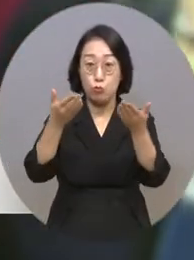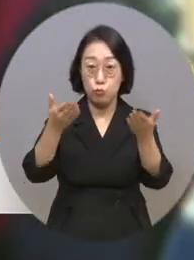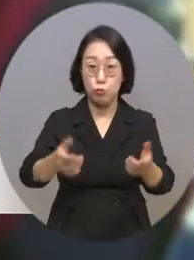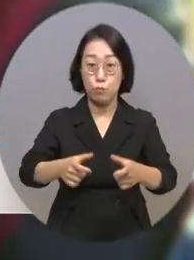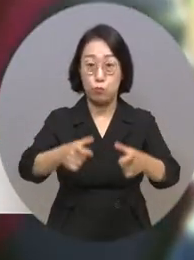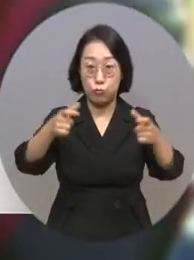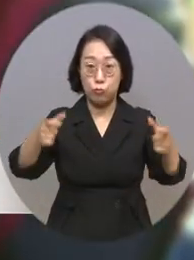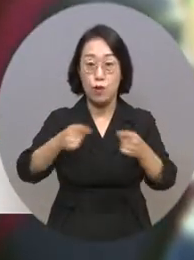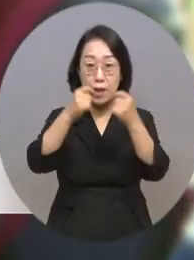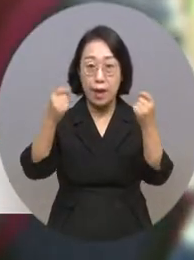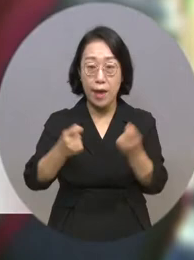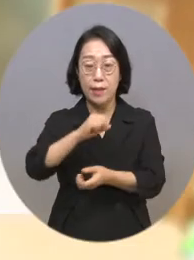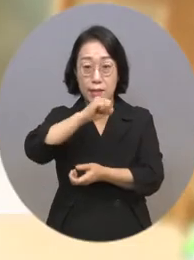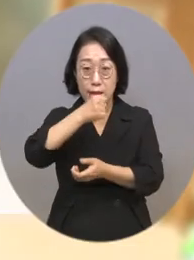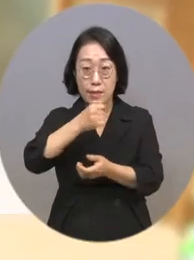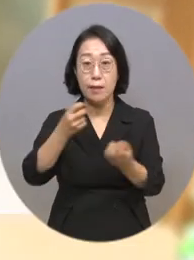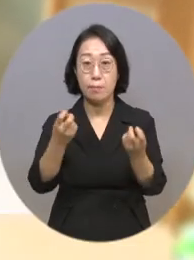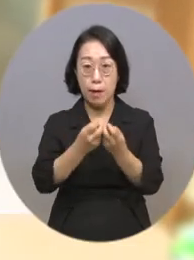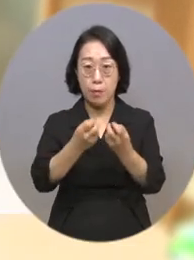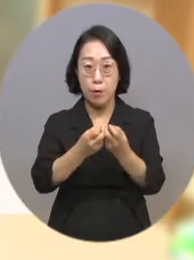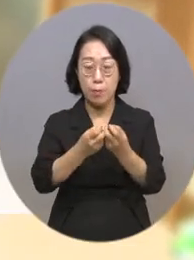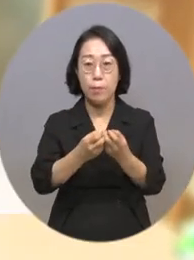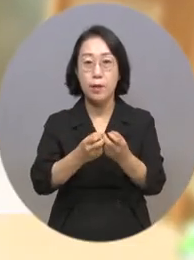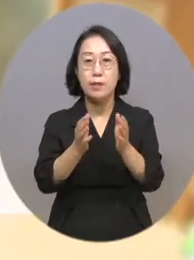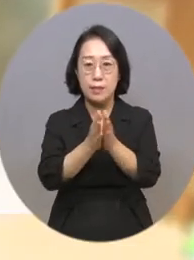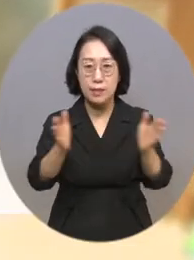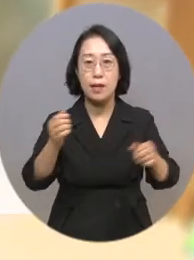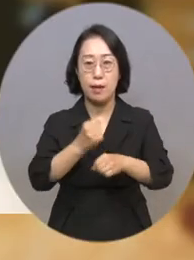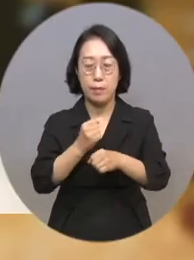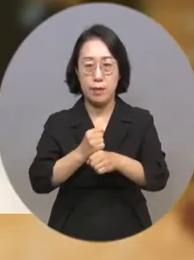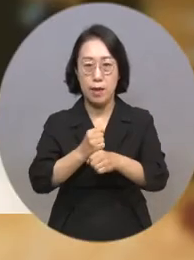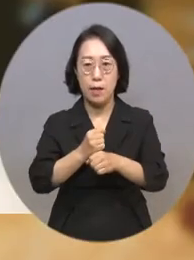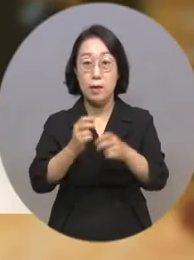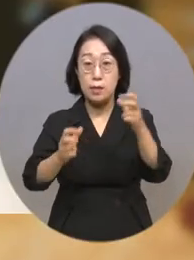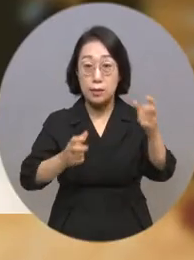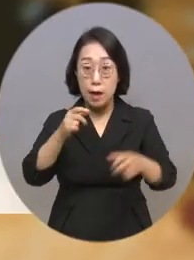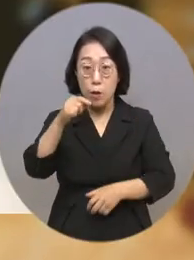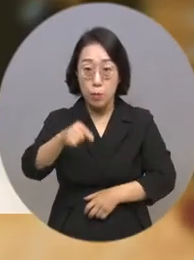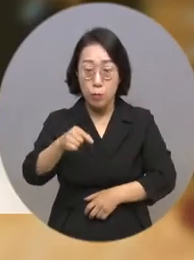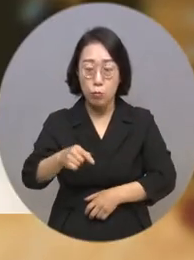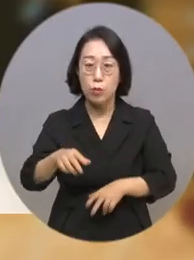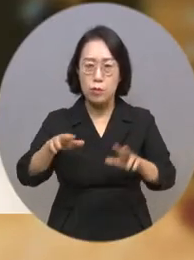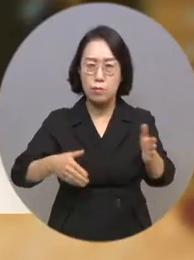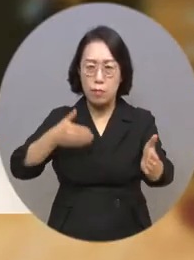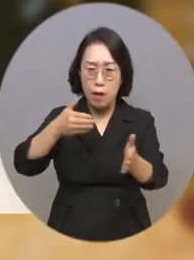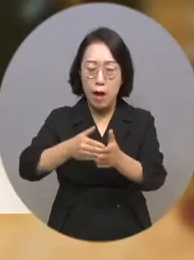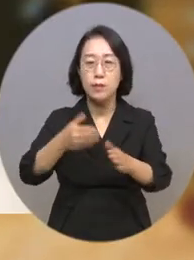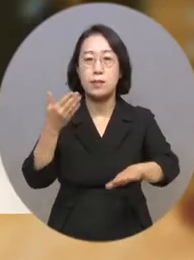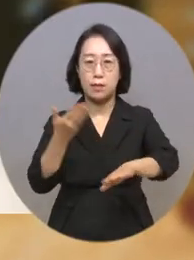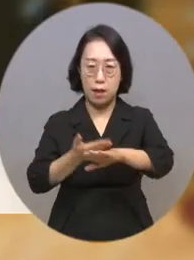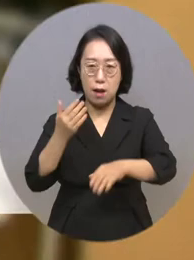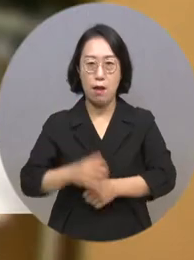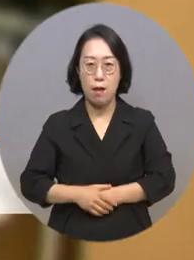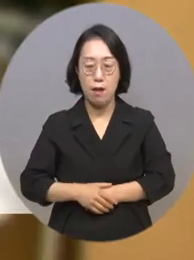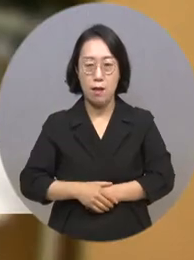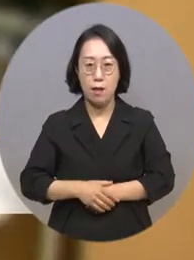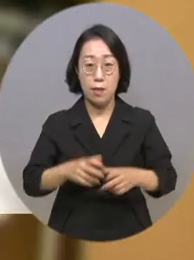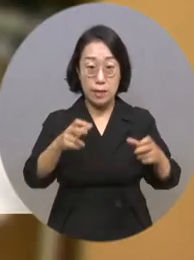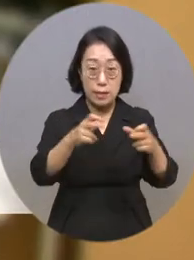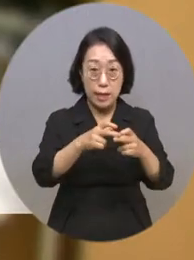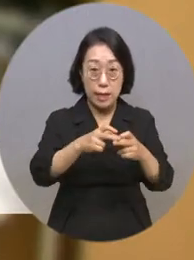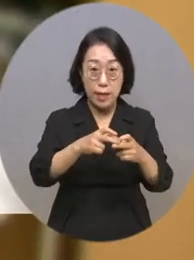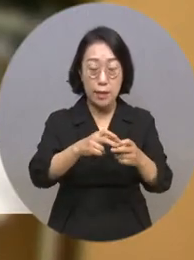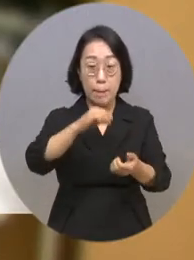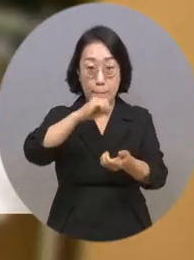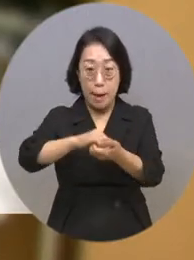예 잔재 시범 사업이 시작될 전망입니다 현재 장애인에게 제공 배는 서비스도 일은 서비스 별로 정해진 그 별양